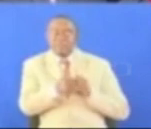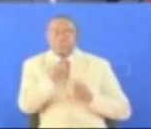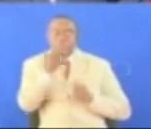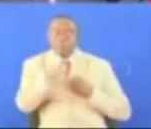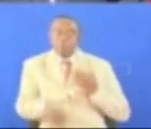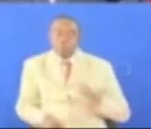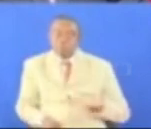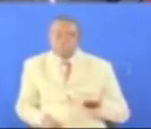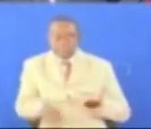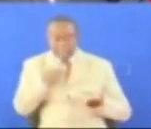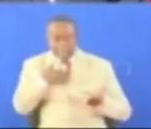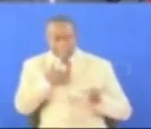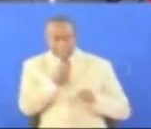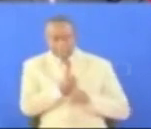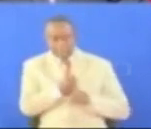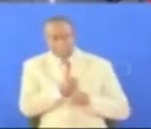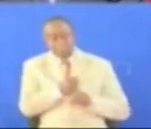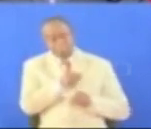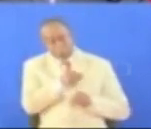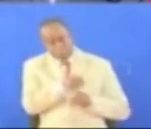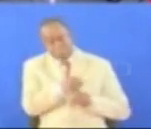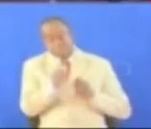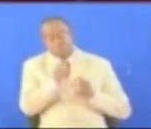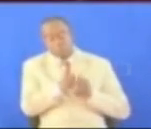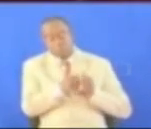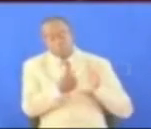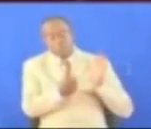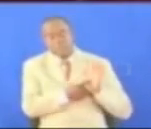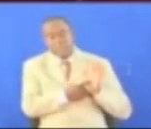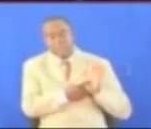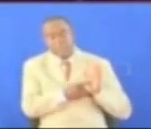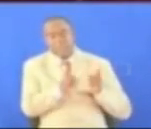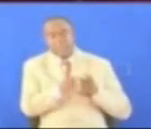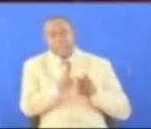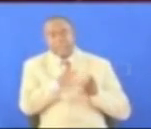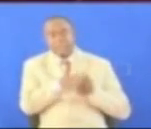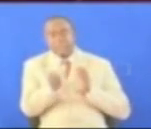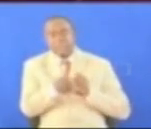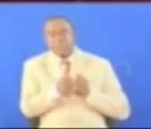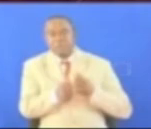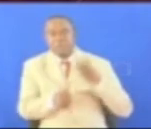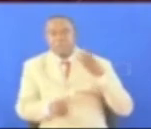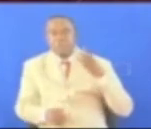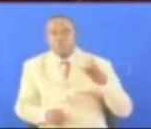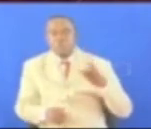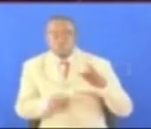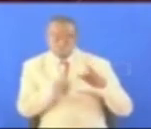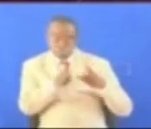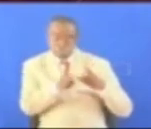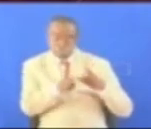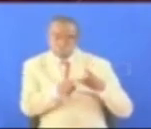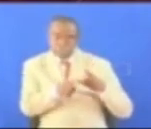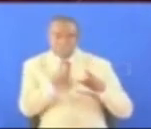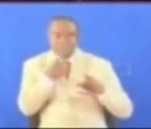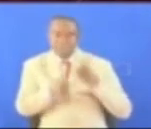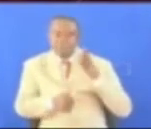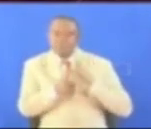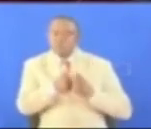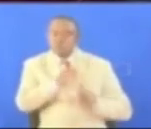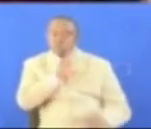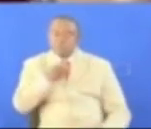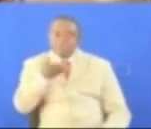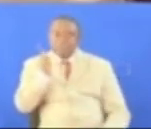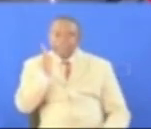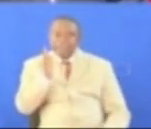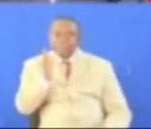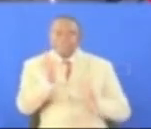anataka yafuatwe. Moja katika yale sita ameeleza jambo la tatu. Mheshimiwa Spika anasema viongozi wote wa serikali,